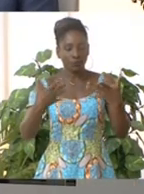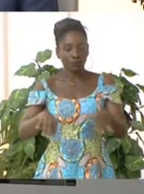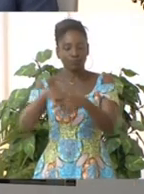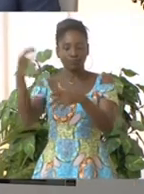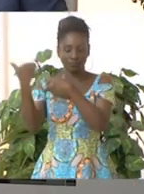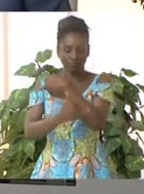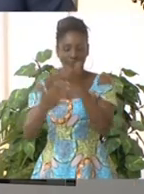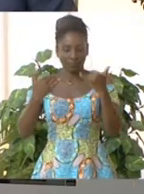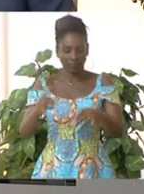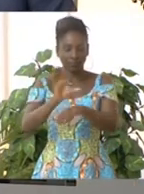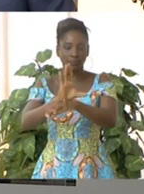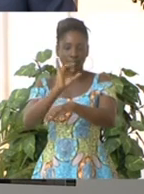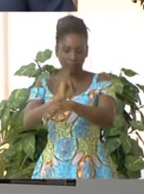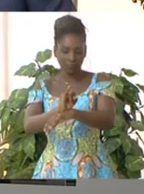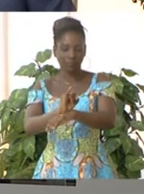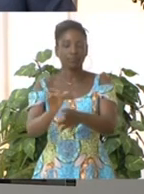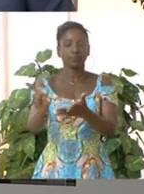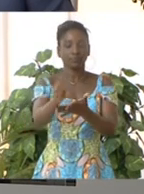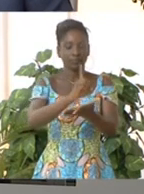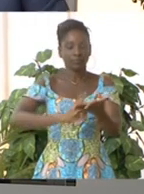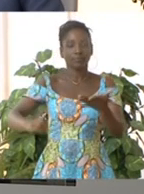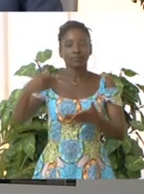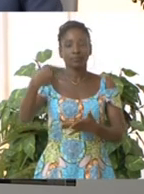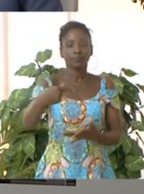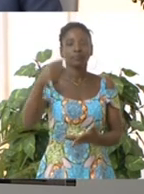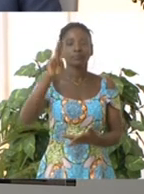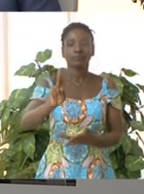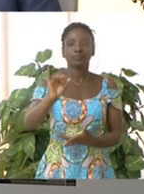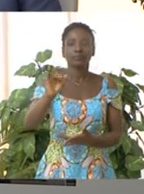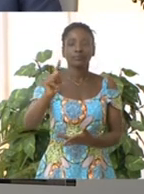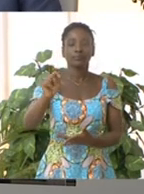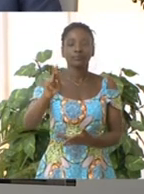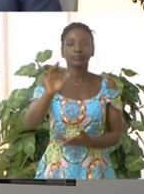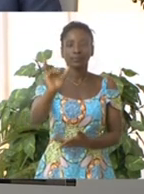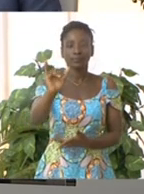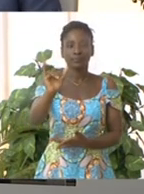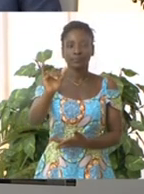Guitry. Voilà. Département de Guitry.